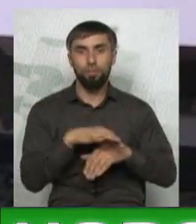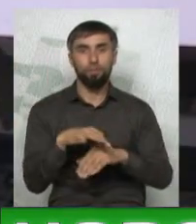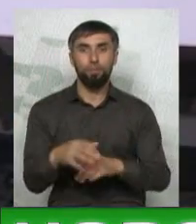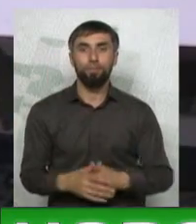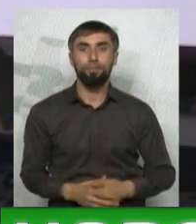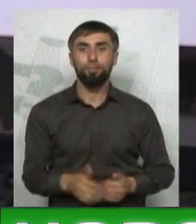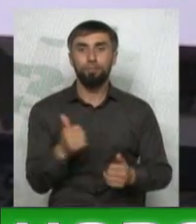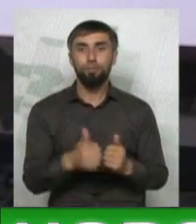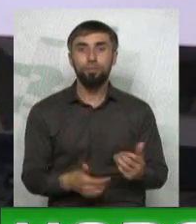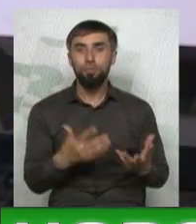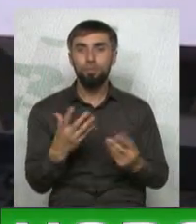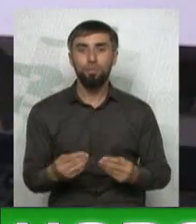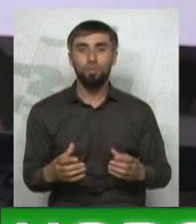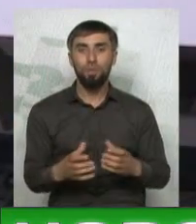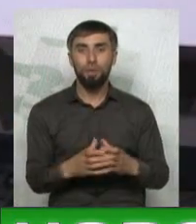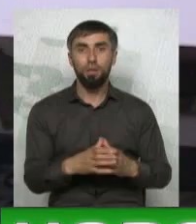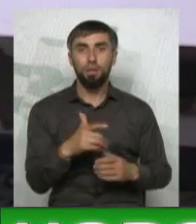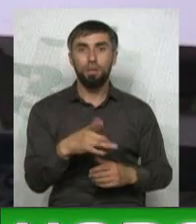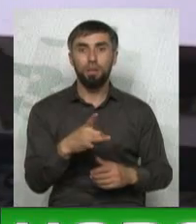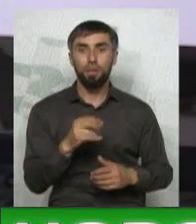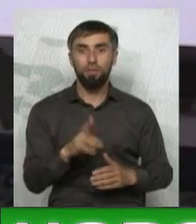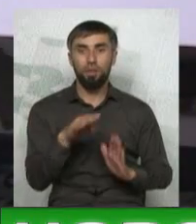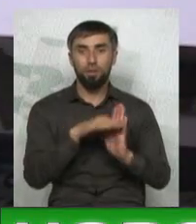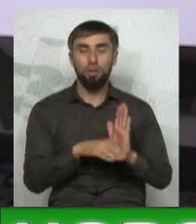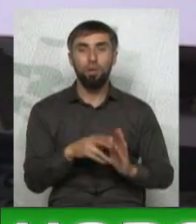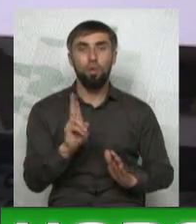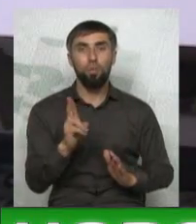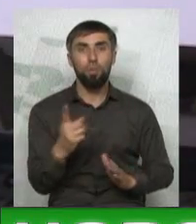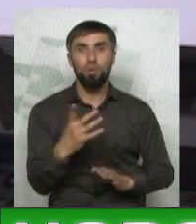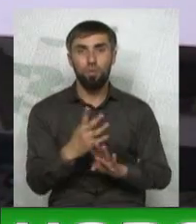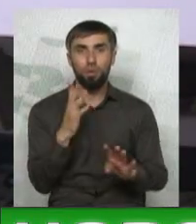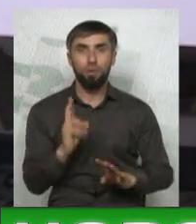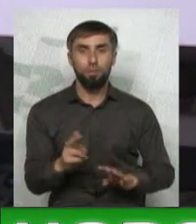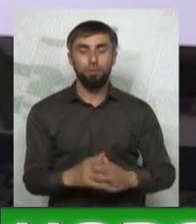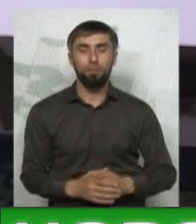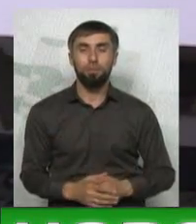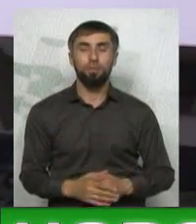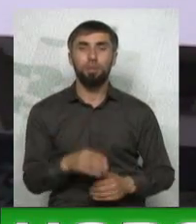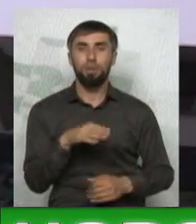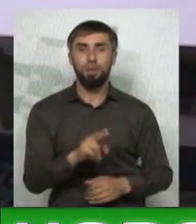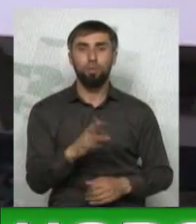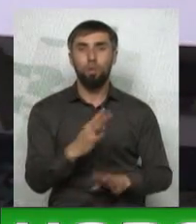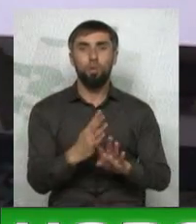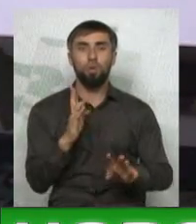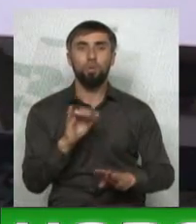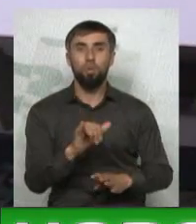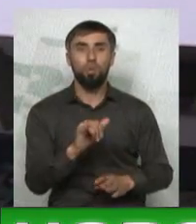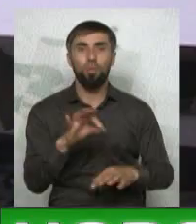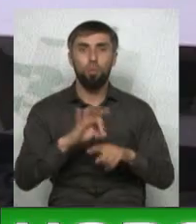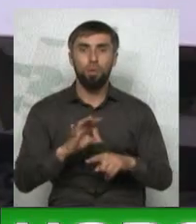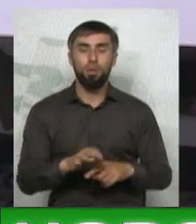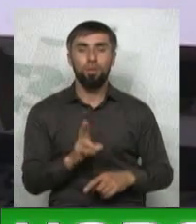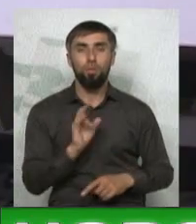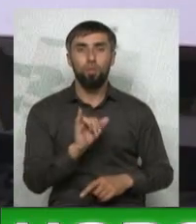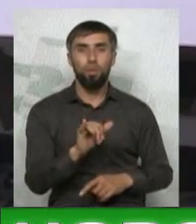Каждый день составлен график, кому в первую очередь, кому, ну так, поочередно. У кого больные, у кого